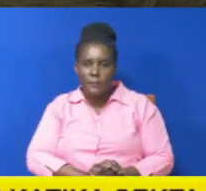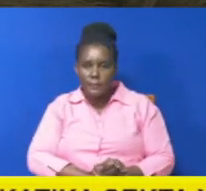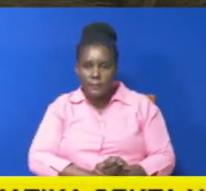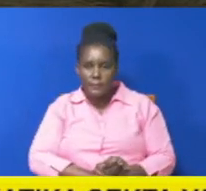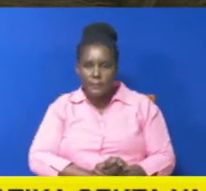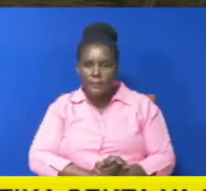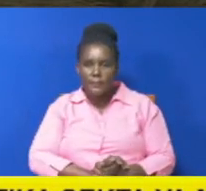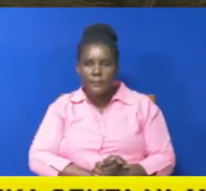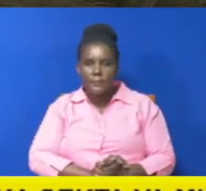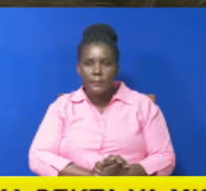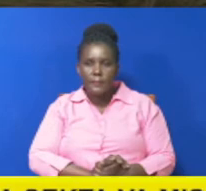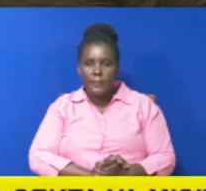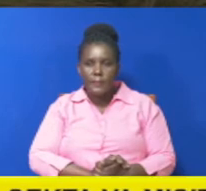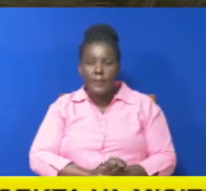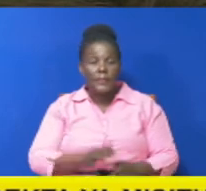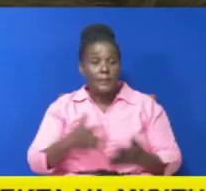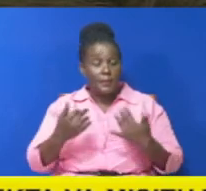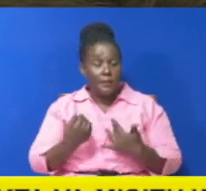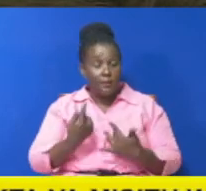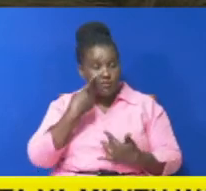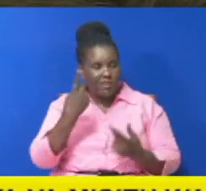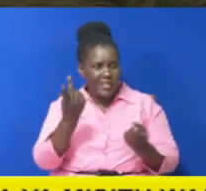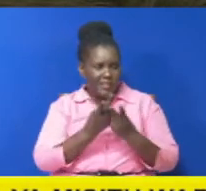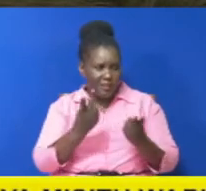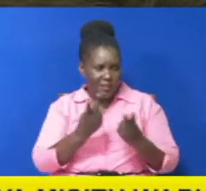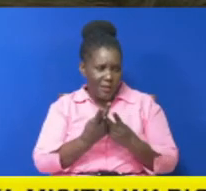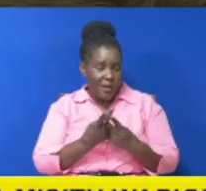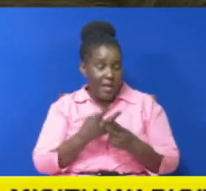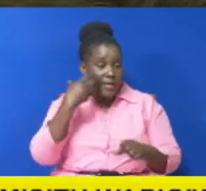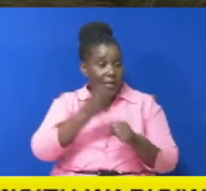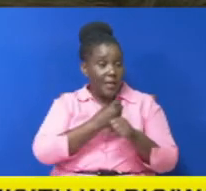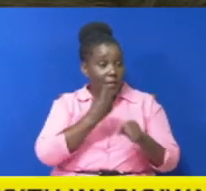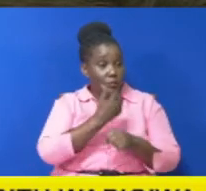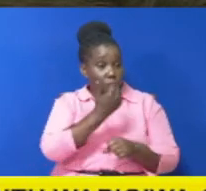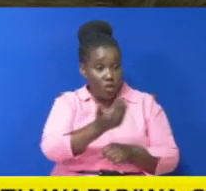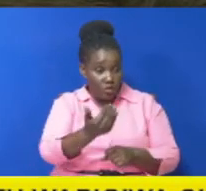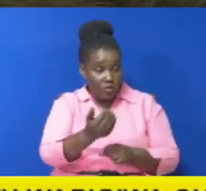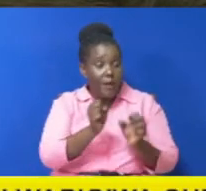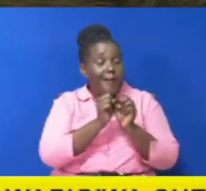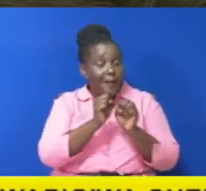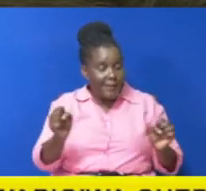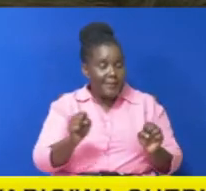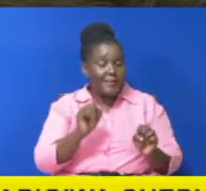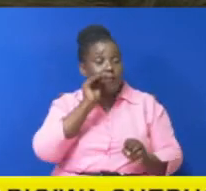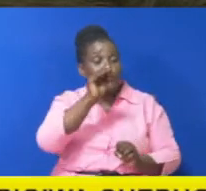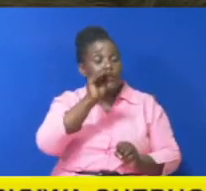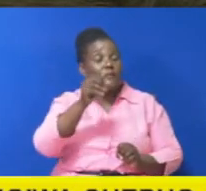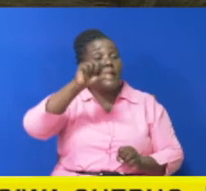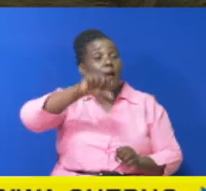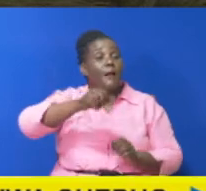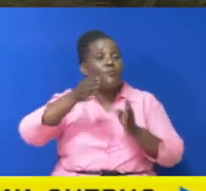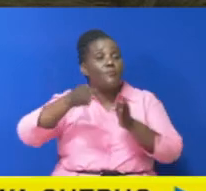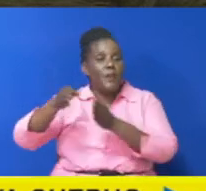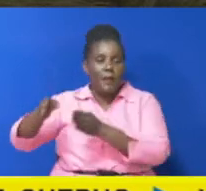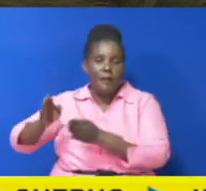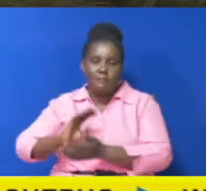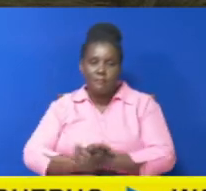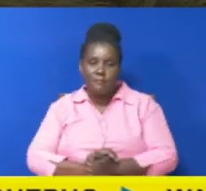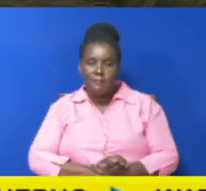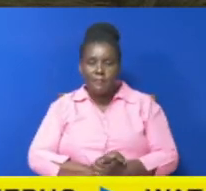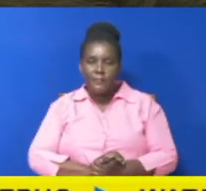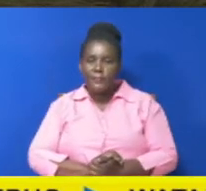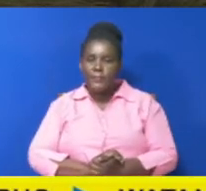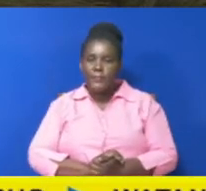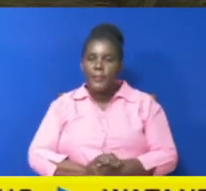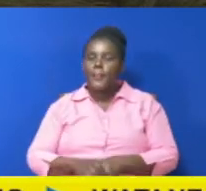hiyo matches unaweza kuiona kama child labor, bado nayo ina constitute usafishaji haramu wa binadamu. Na